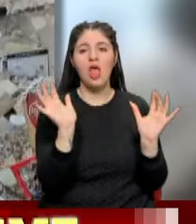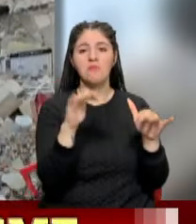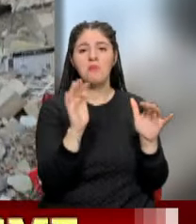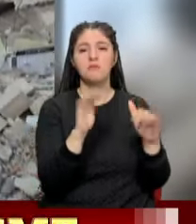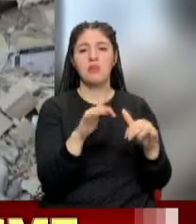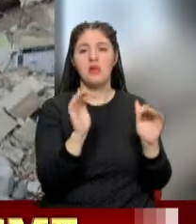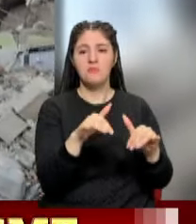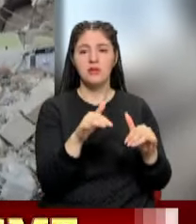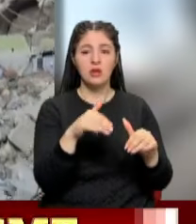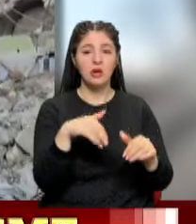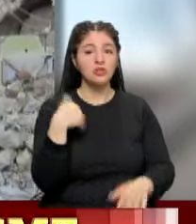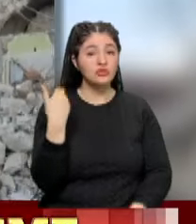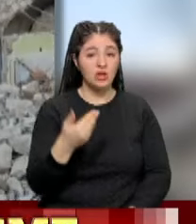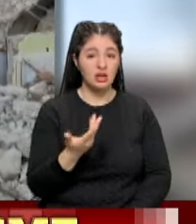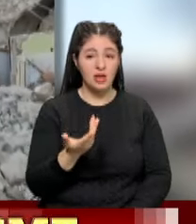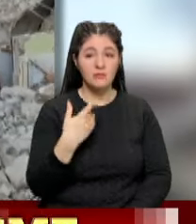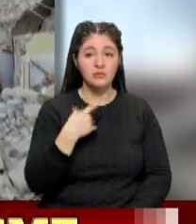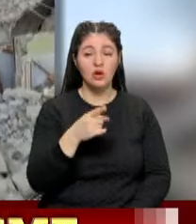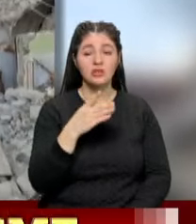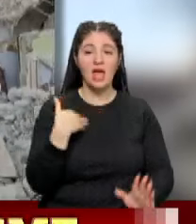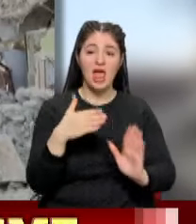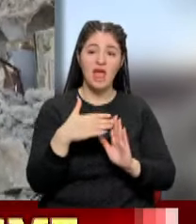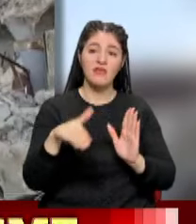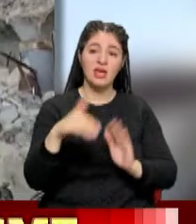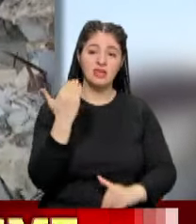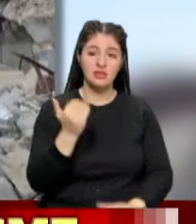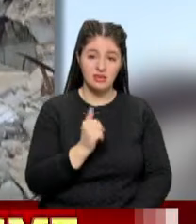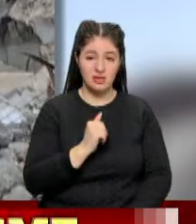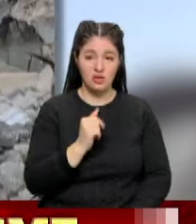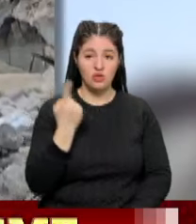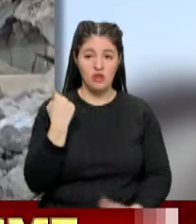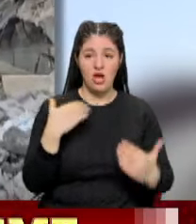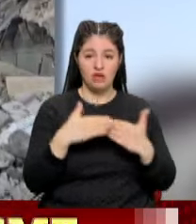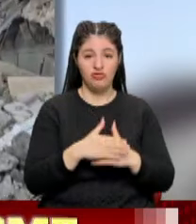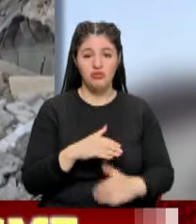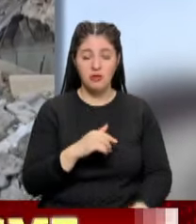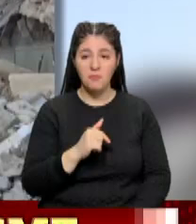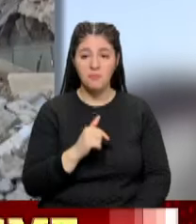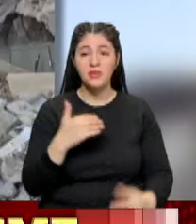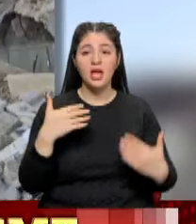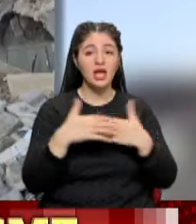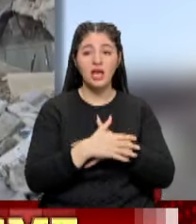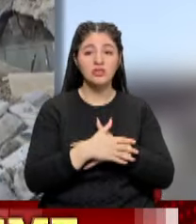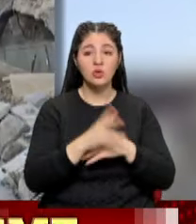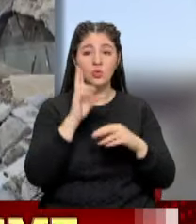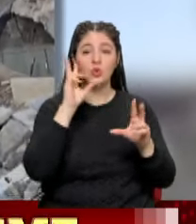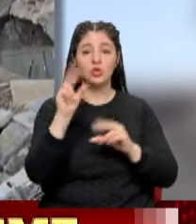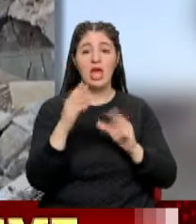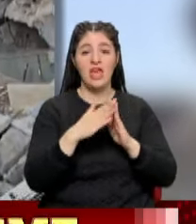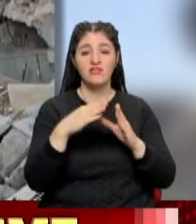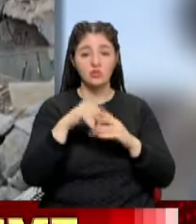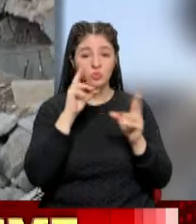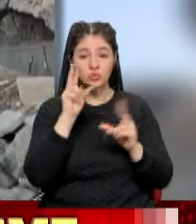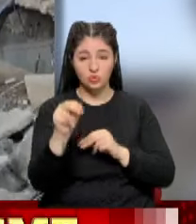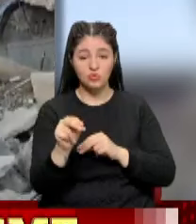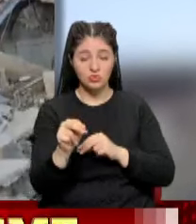toplandı. Sonra da biz oradan evimize gittik dün akşam. Gece uyuduk, evimizde